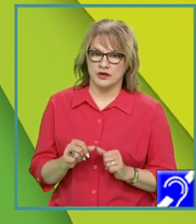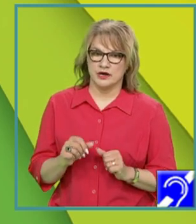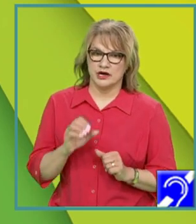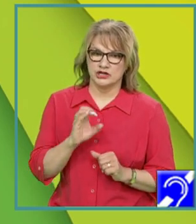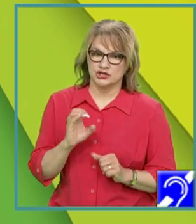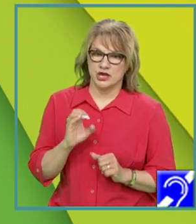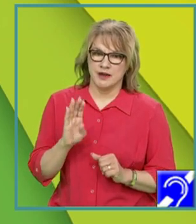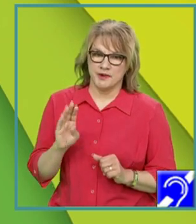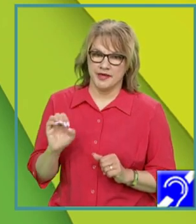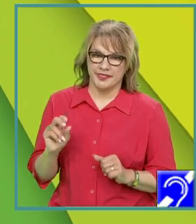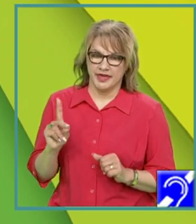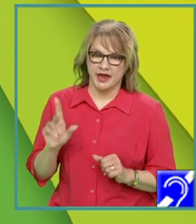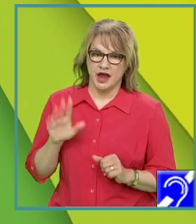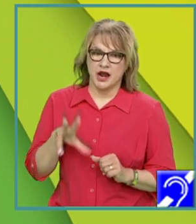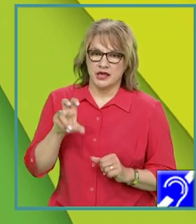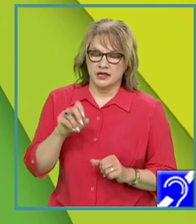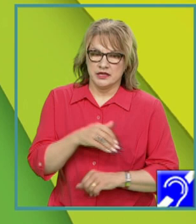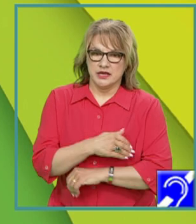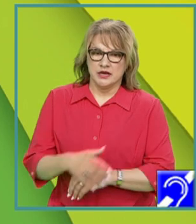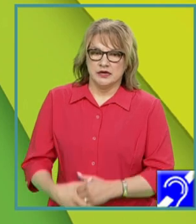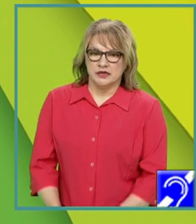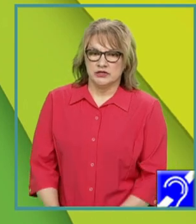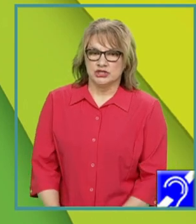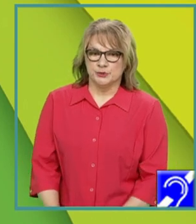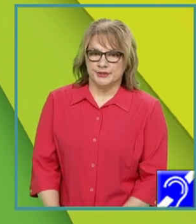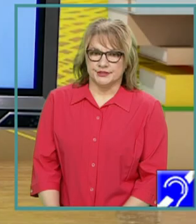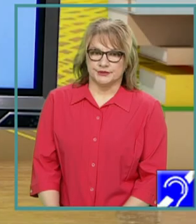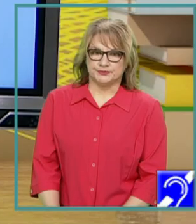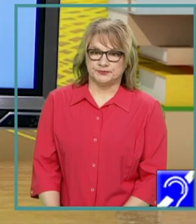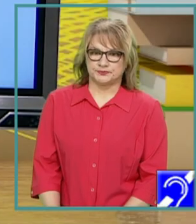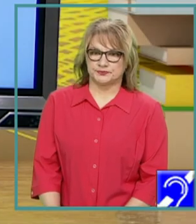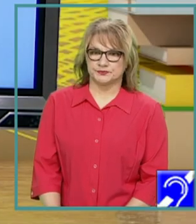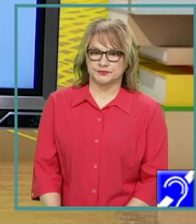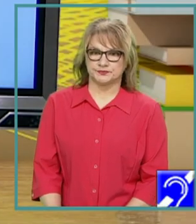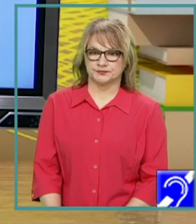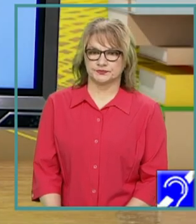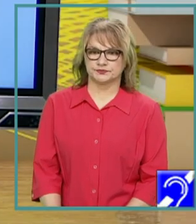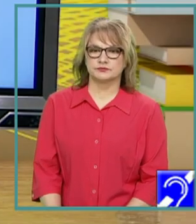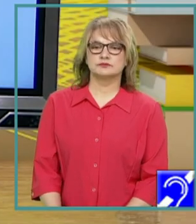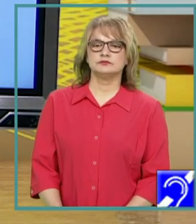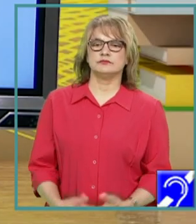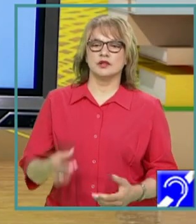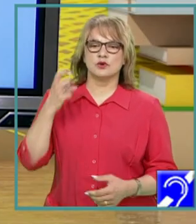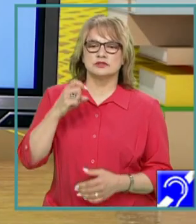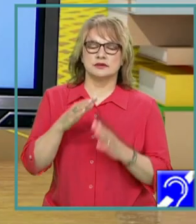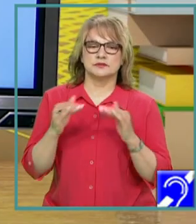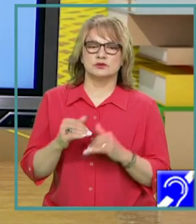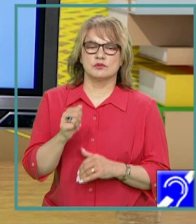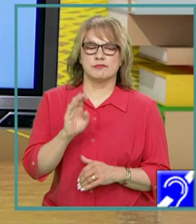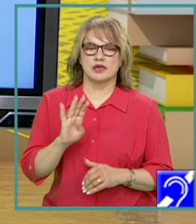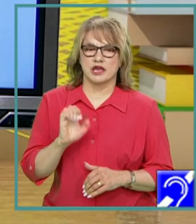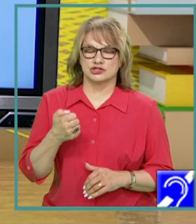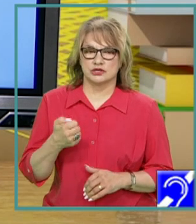cbd are 30 de grade Considerăm triunghiul isoscel b AC